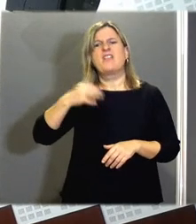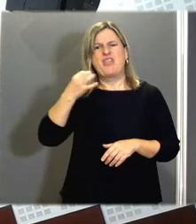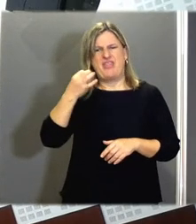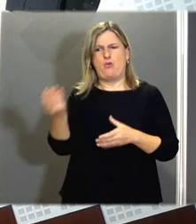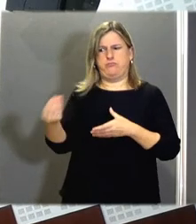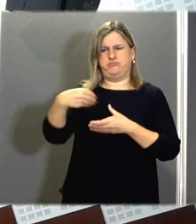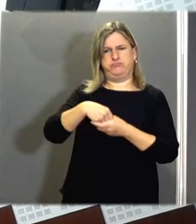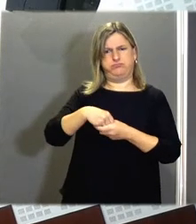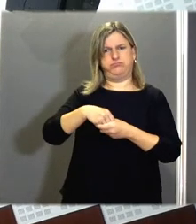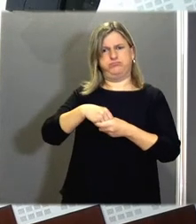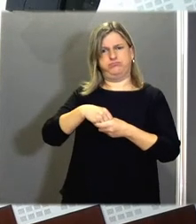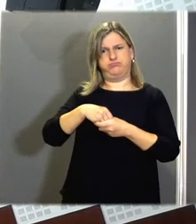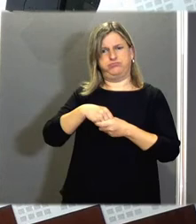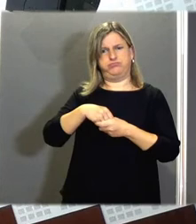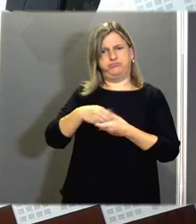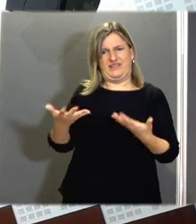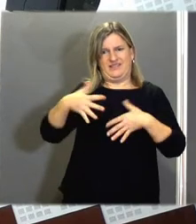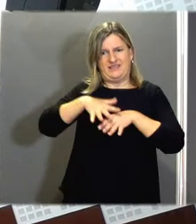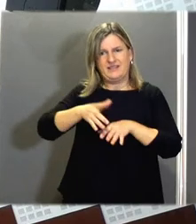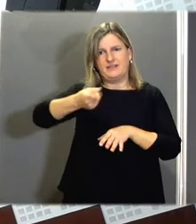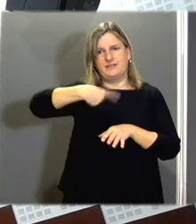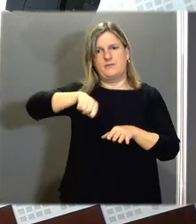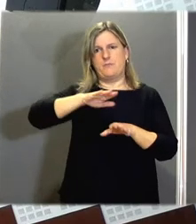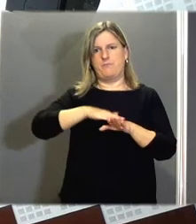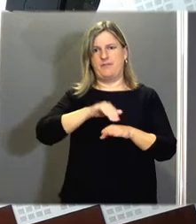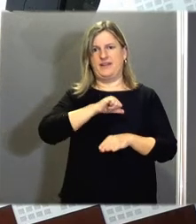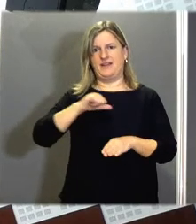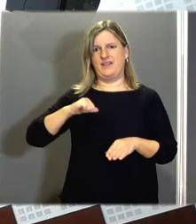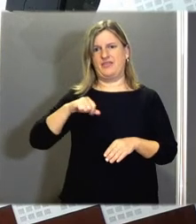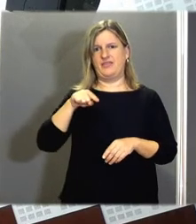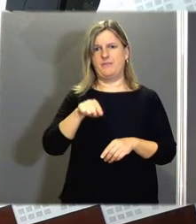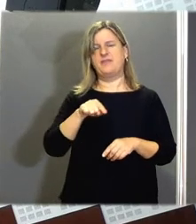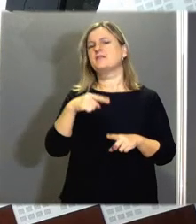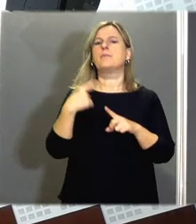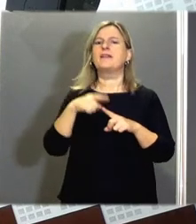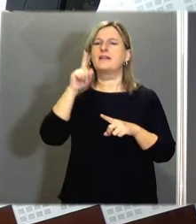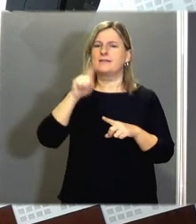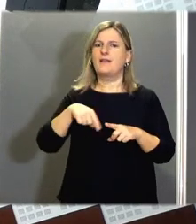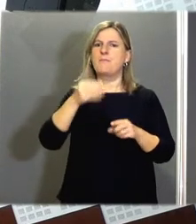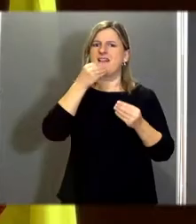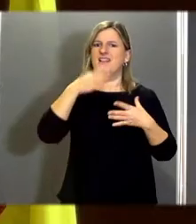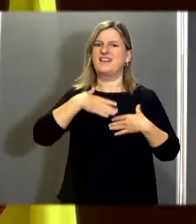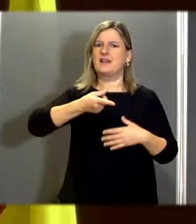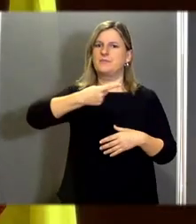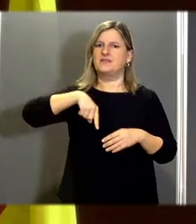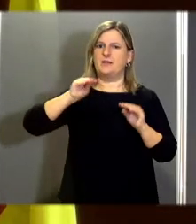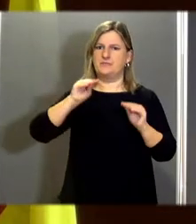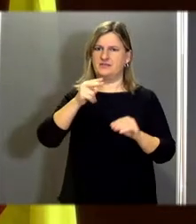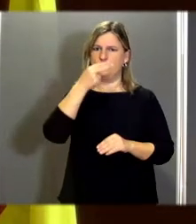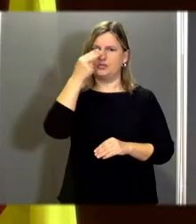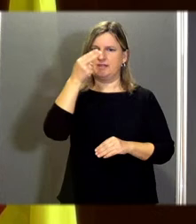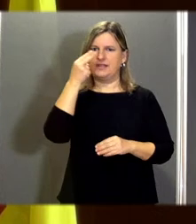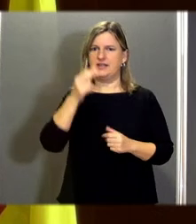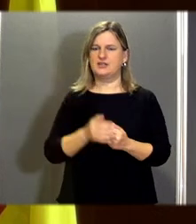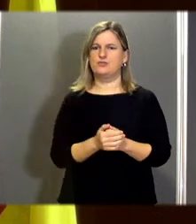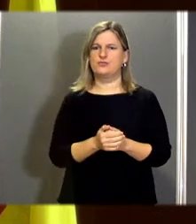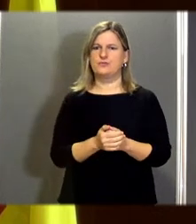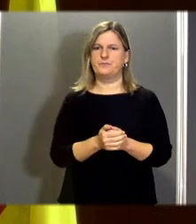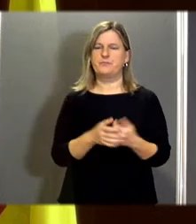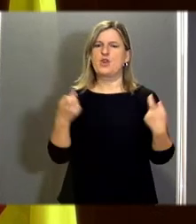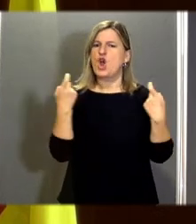sentin interpel·lats per l'independentisme, ja que també representa els seus interessos. La